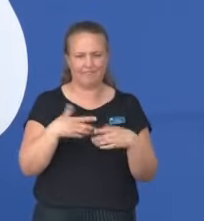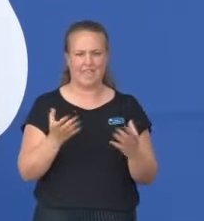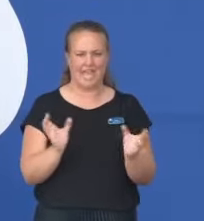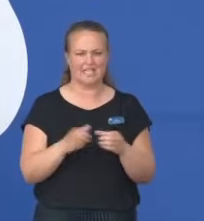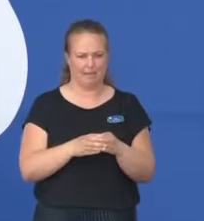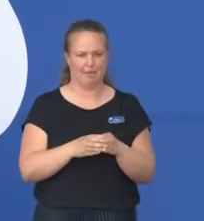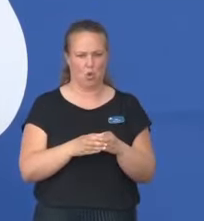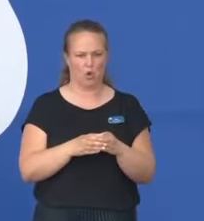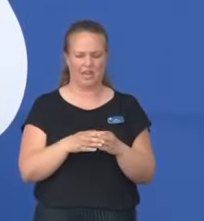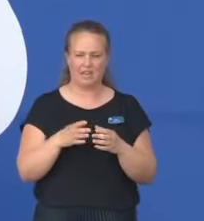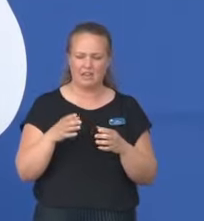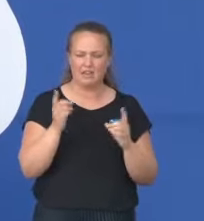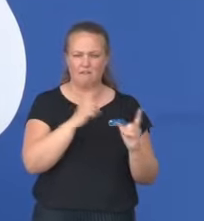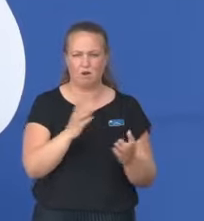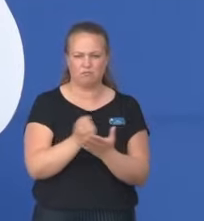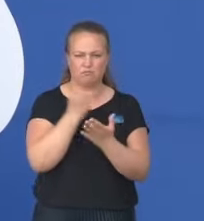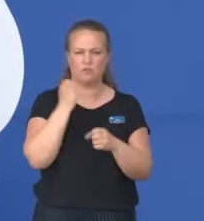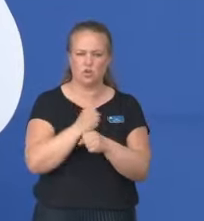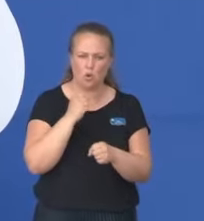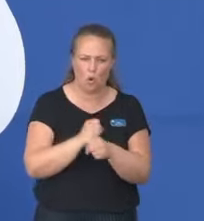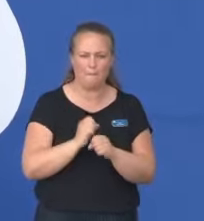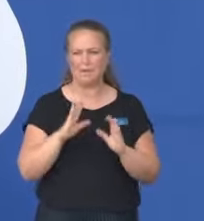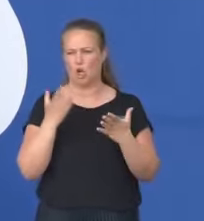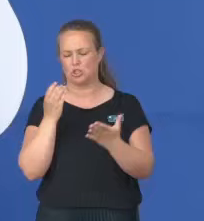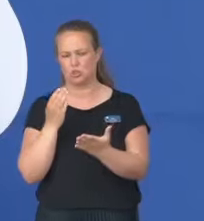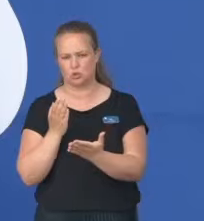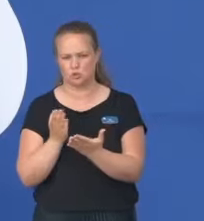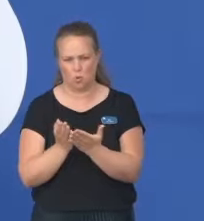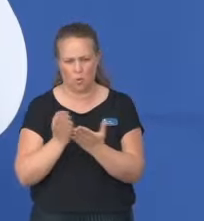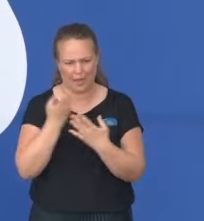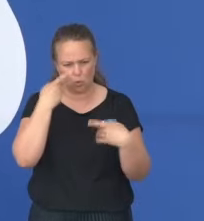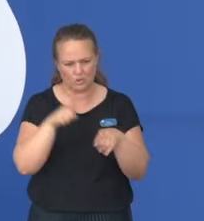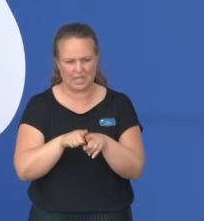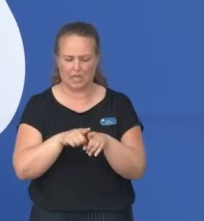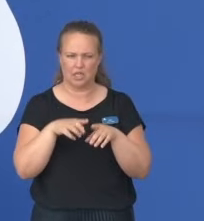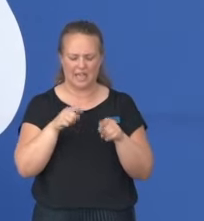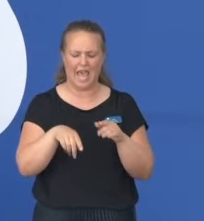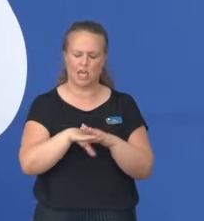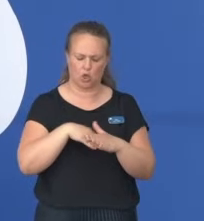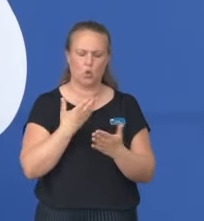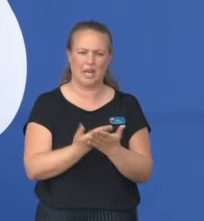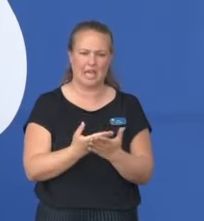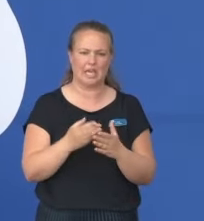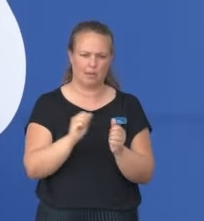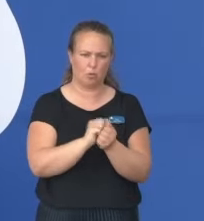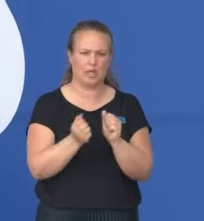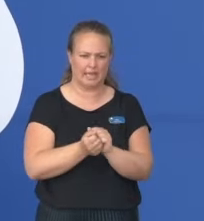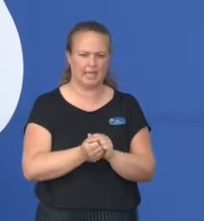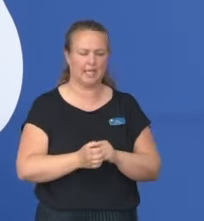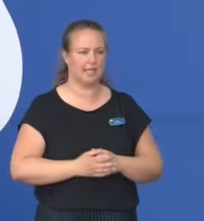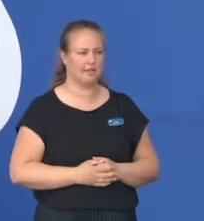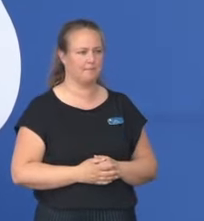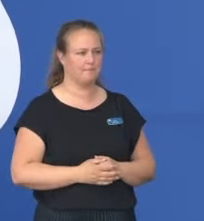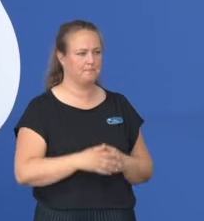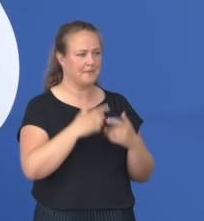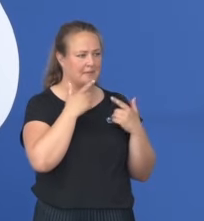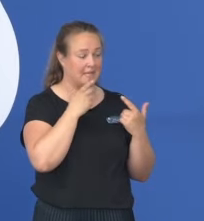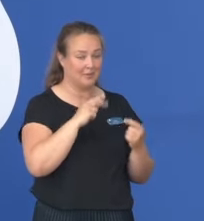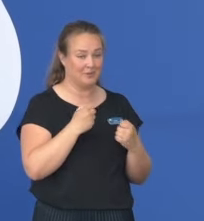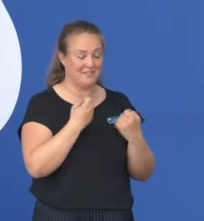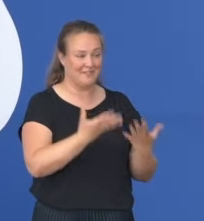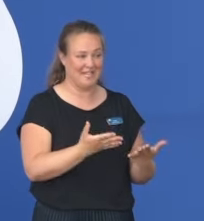att folk kan klara skolan och så vidare. Det är grundläggande politik. Tack så mycket Douglas Thor, alltså från MUF. Nu ska vi ge tolkarna en viss chans